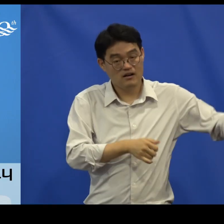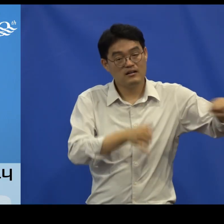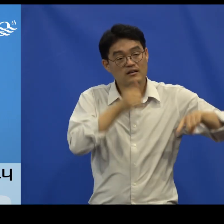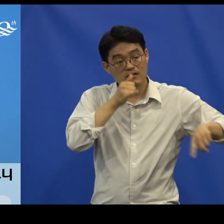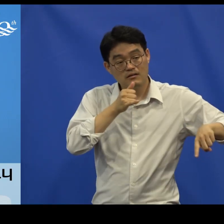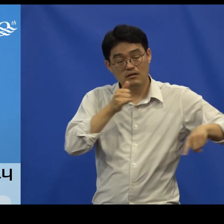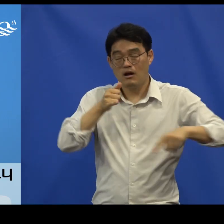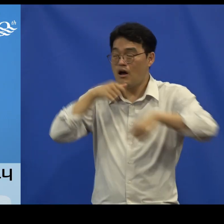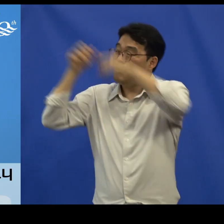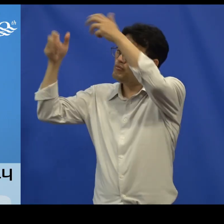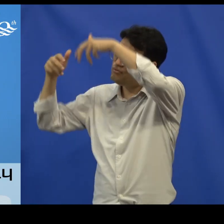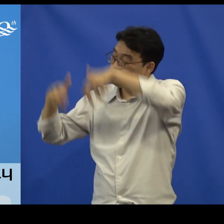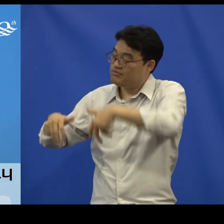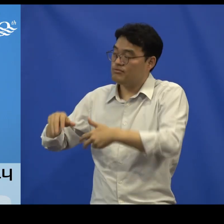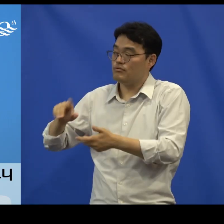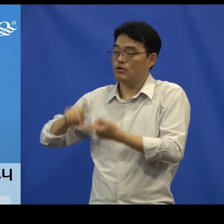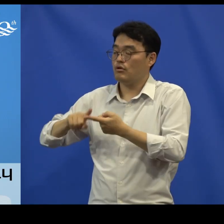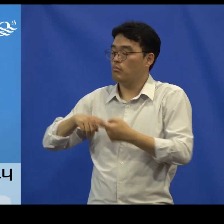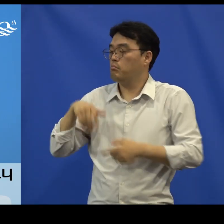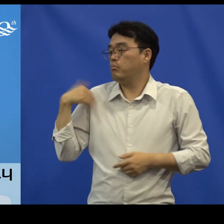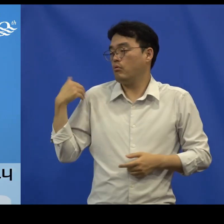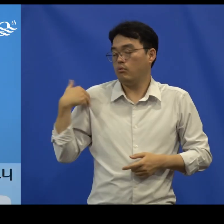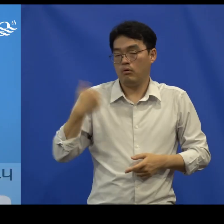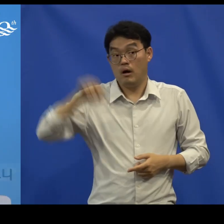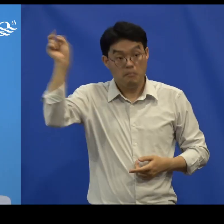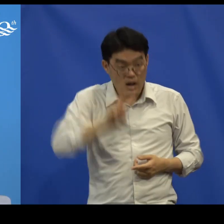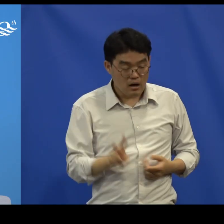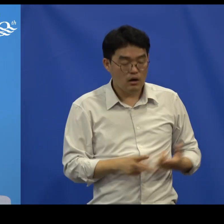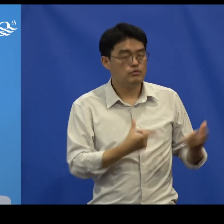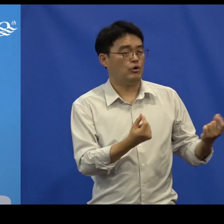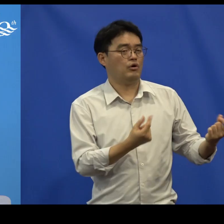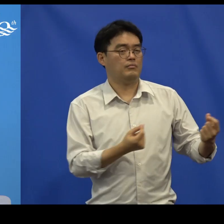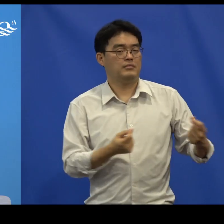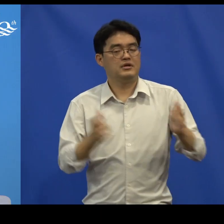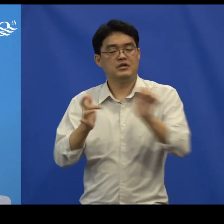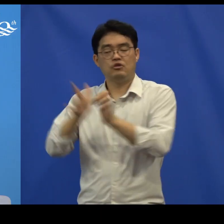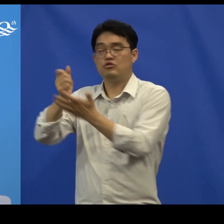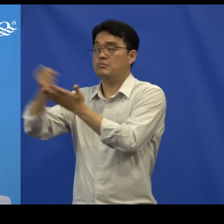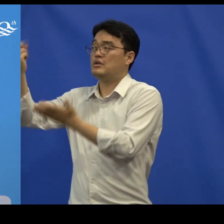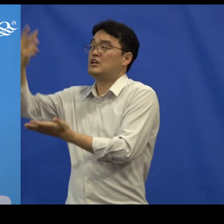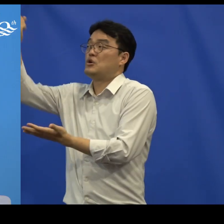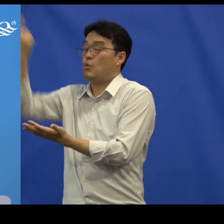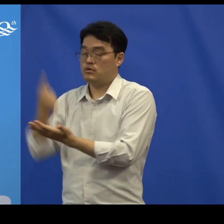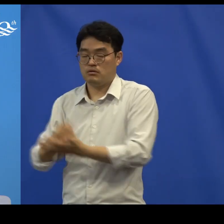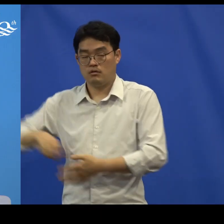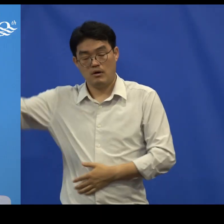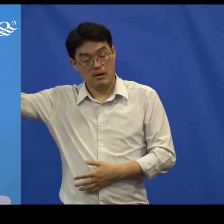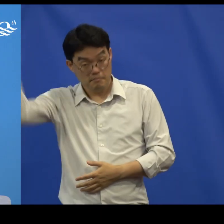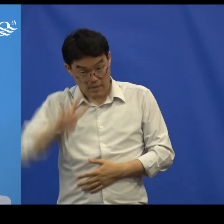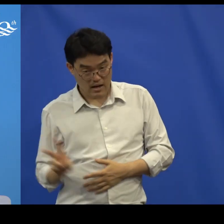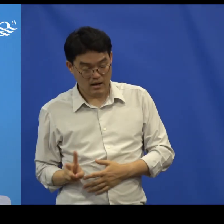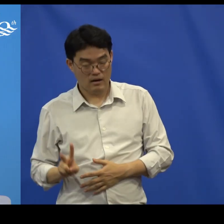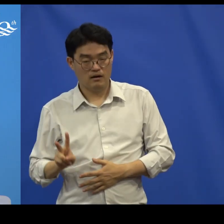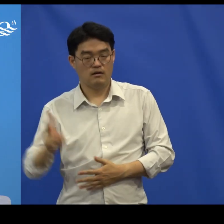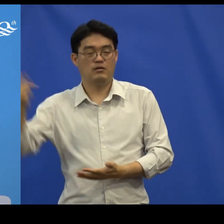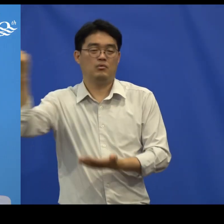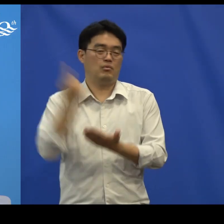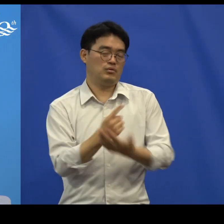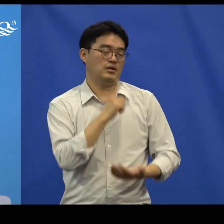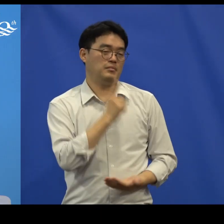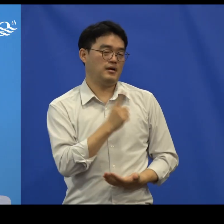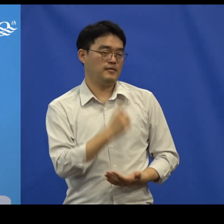같으리라. 홍수 직전까지 뭐죠? 시집가고 장가가고 먹고 마시고 집을